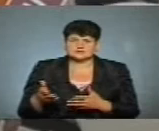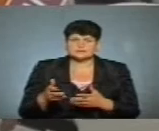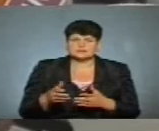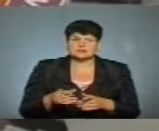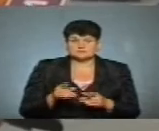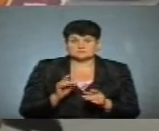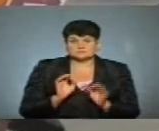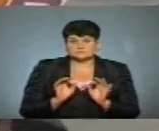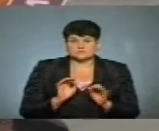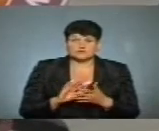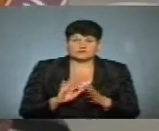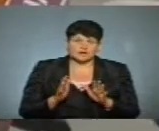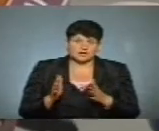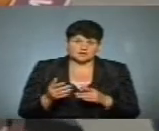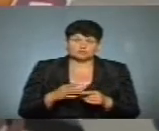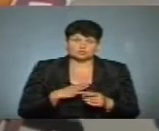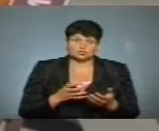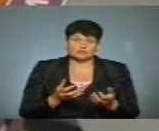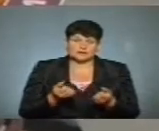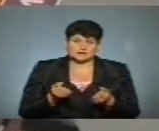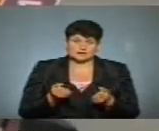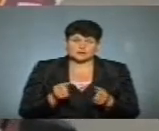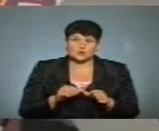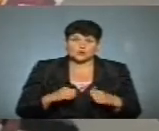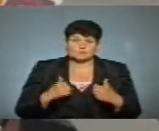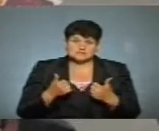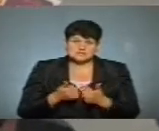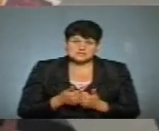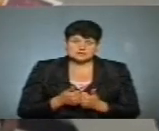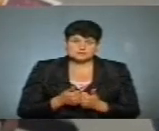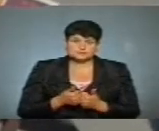варіантом в даному випадку було прийнято комісійно